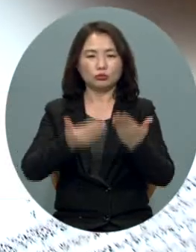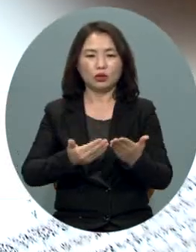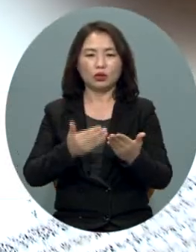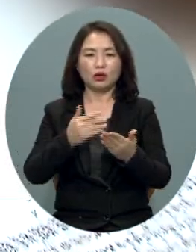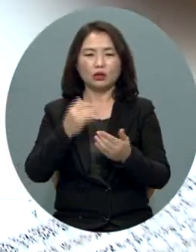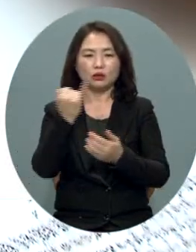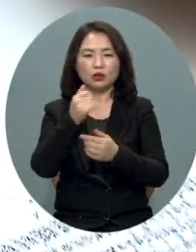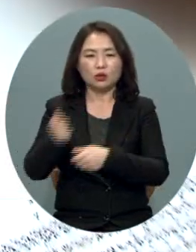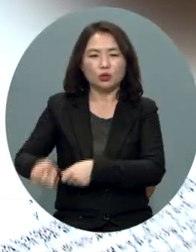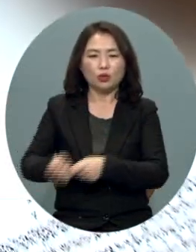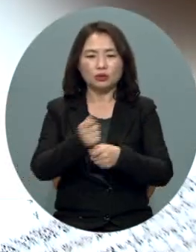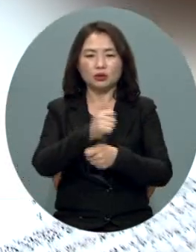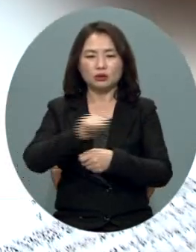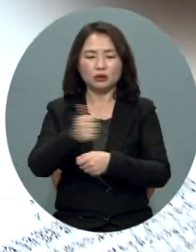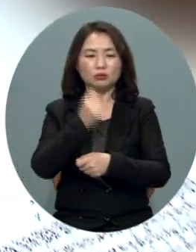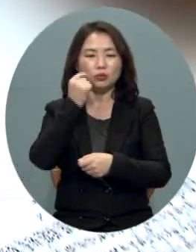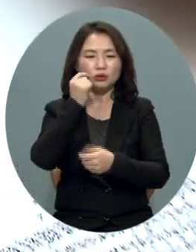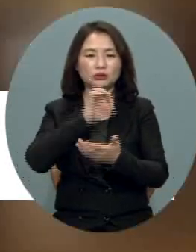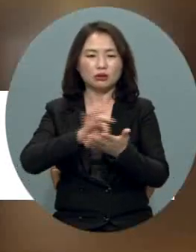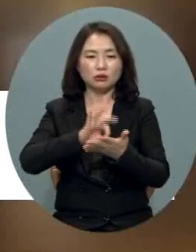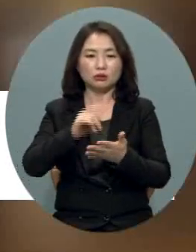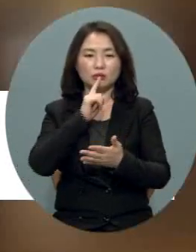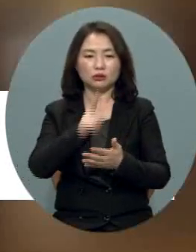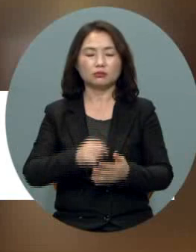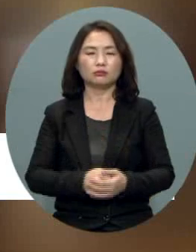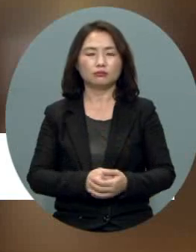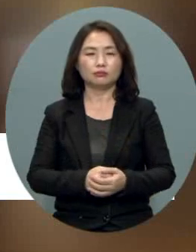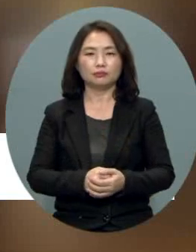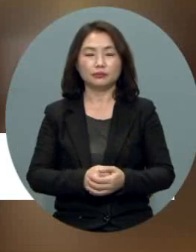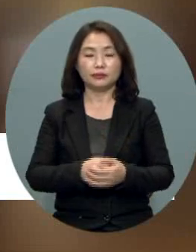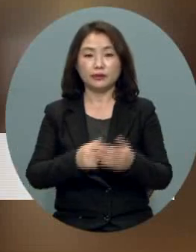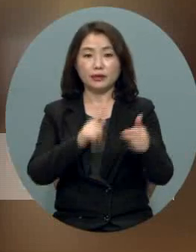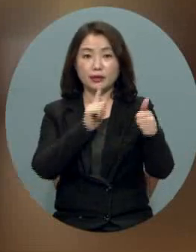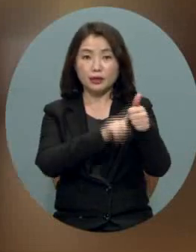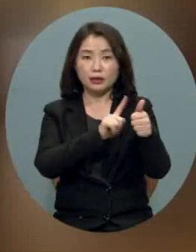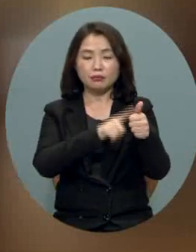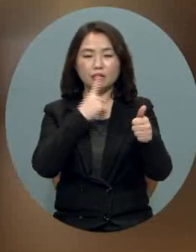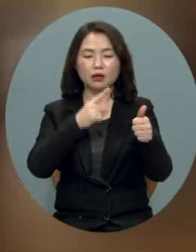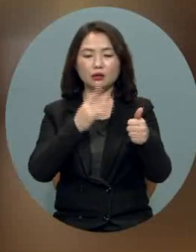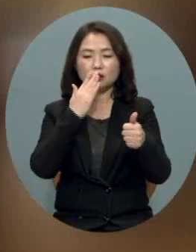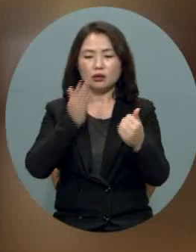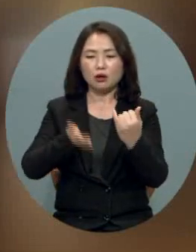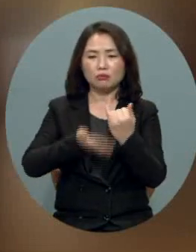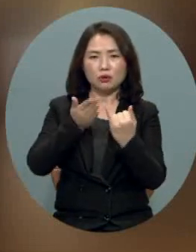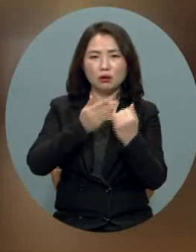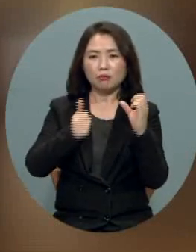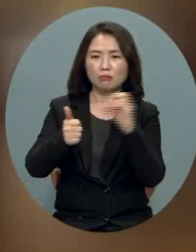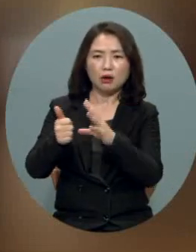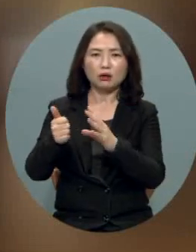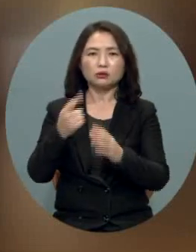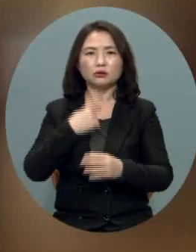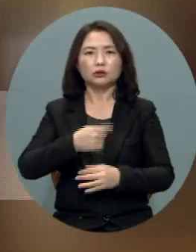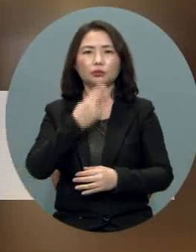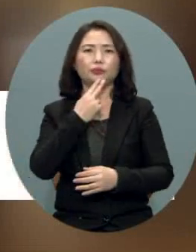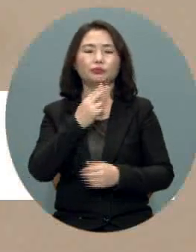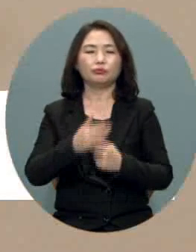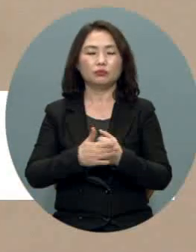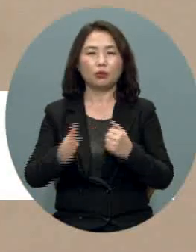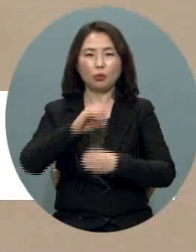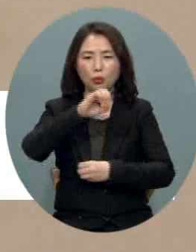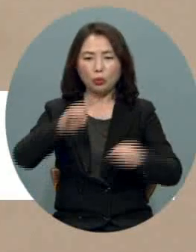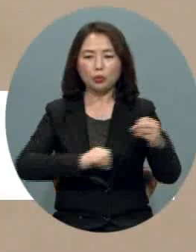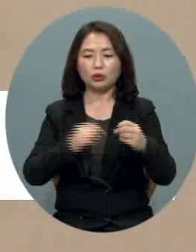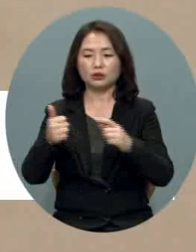개사코 항상 그런 식으로 말씀하셔요. A 의원은 성희롱 발언을 했다는 건 사실 무근이고